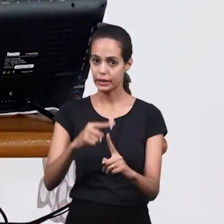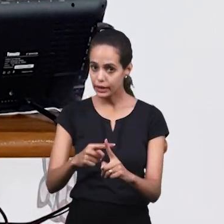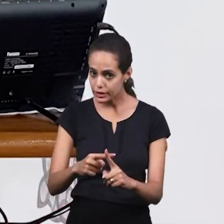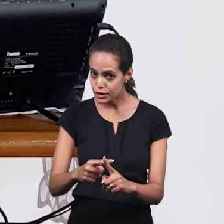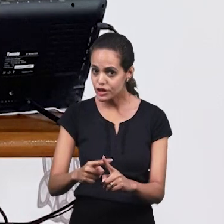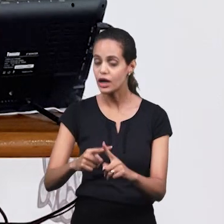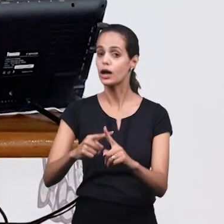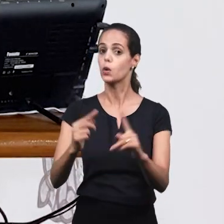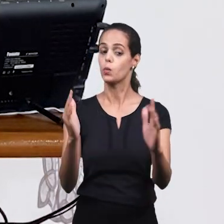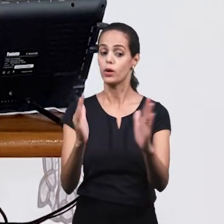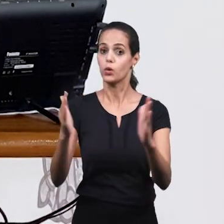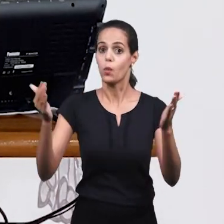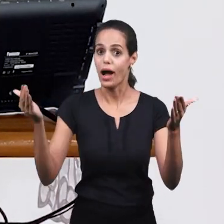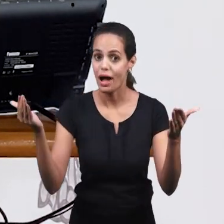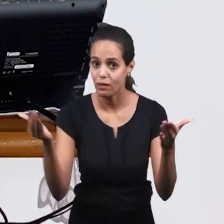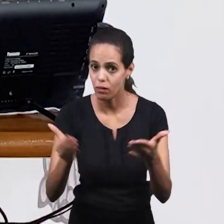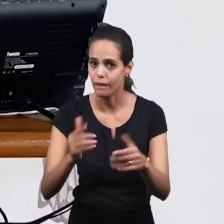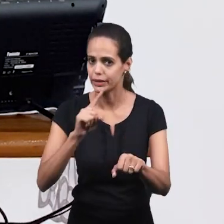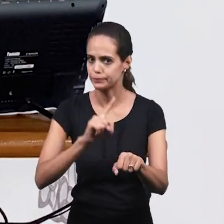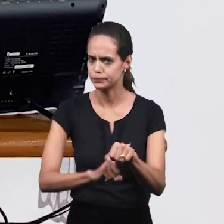Ces faits historiques,